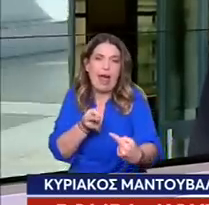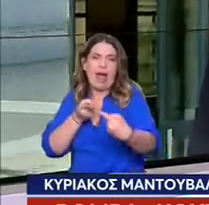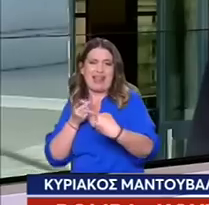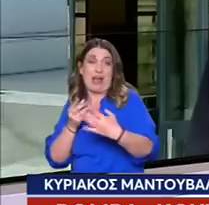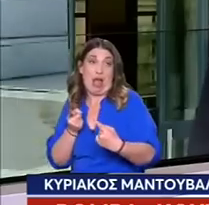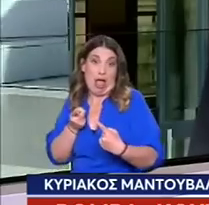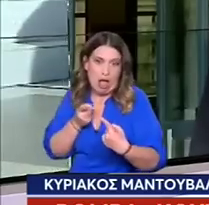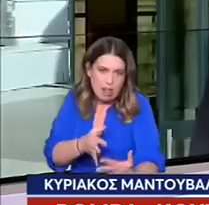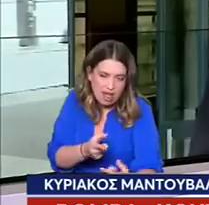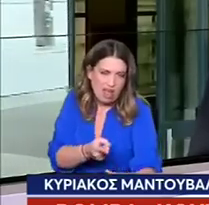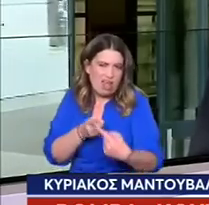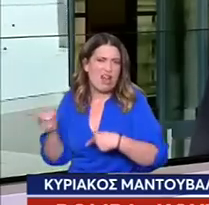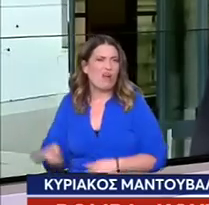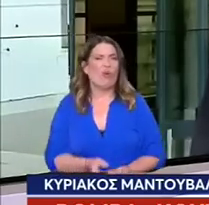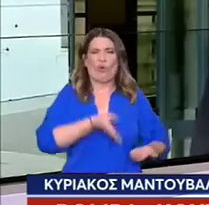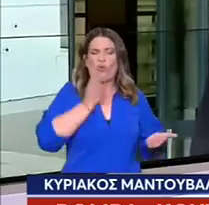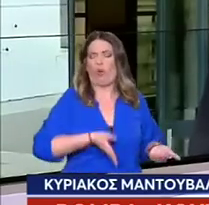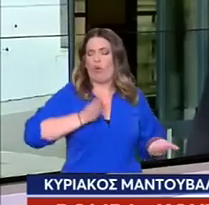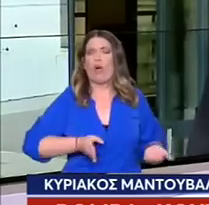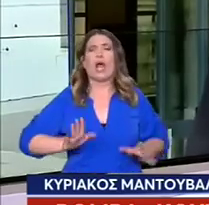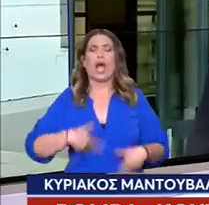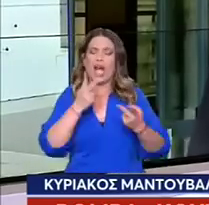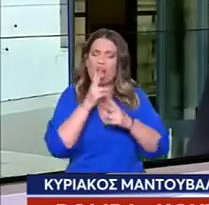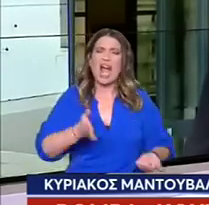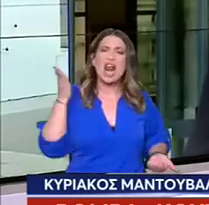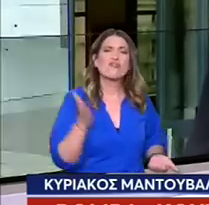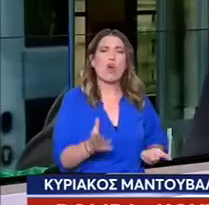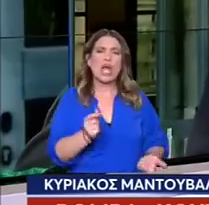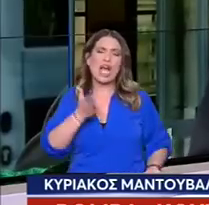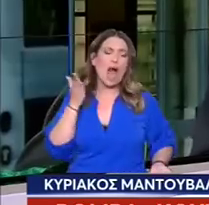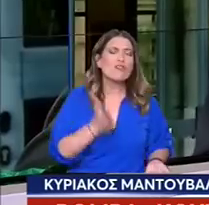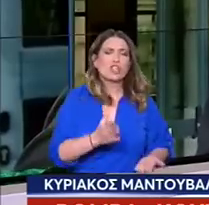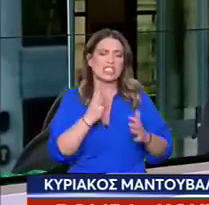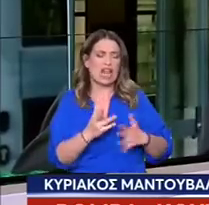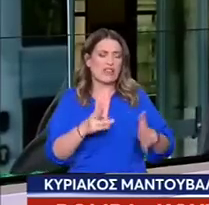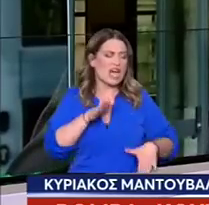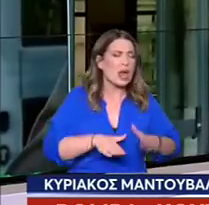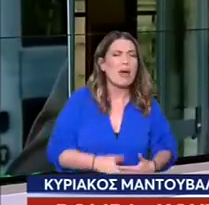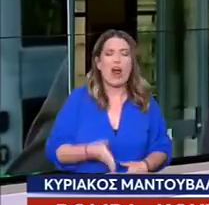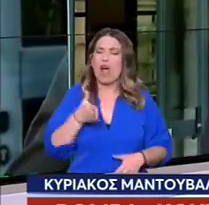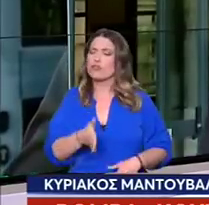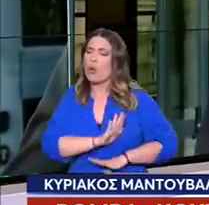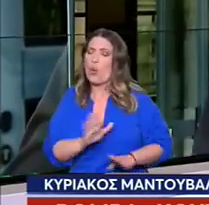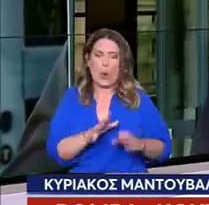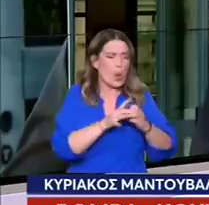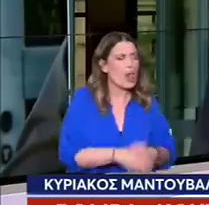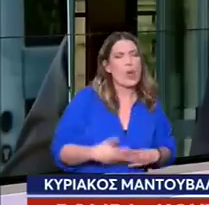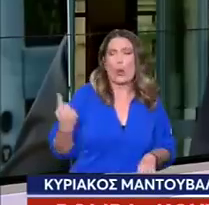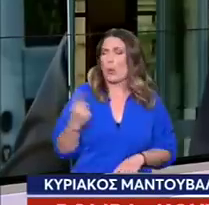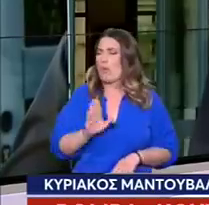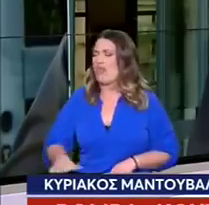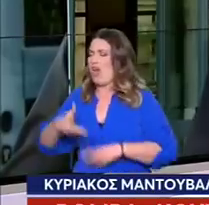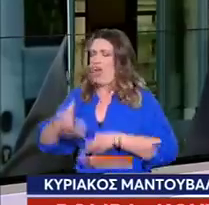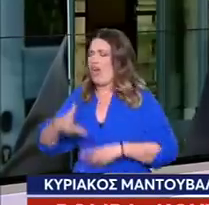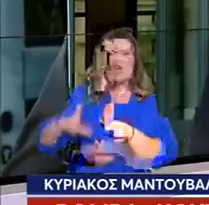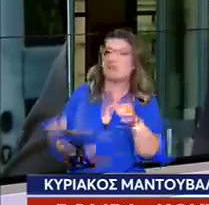κύριος Κούγιας έλεγε με σαφήνεια ότι τα 47 γραμμάρια είναι το 1 τρίτο του βάρους που έχει μια καρδιά ενός παιδιού σε αυτή την ηλικία. Η κυρία Καρατζά έλεγε